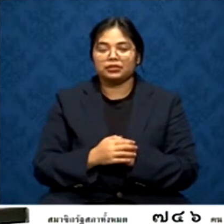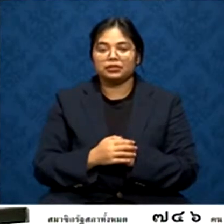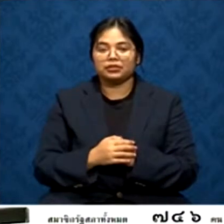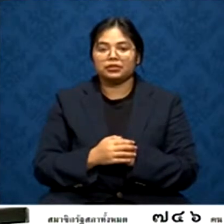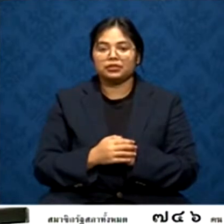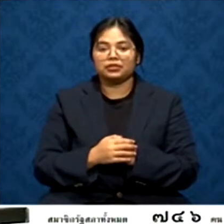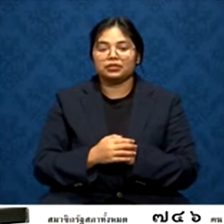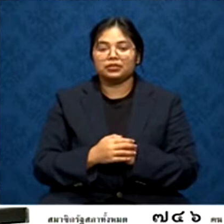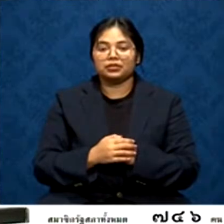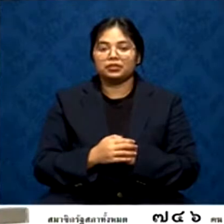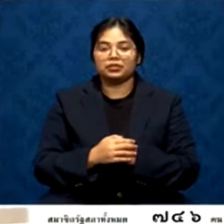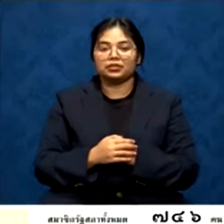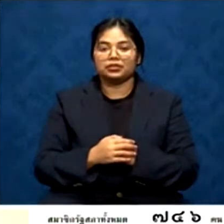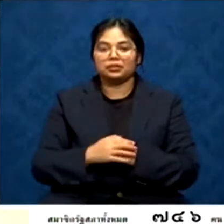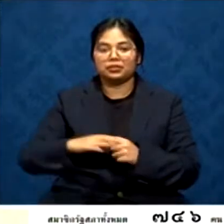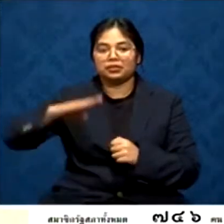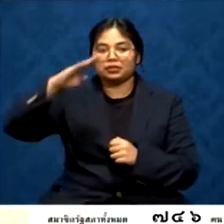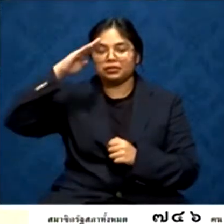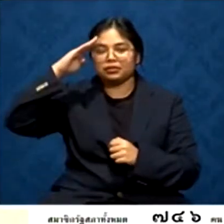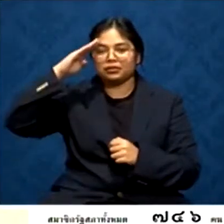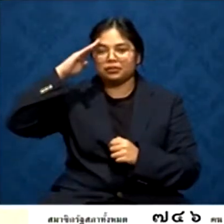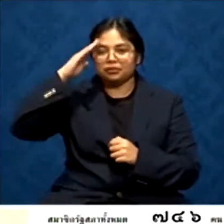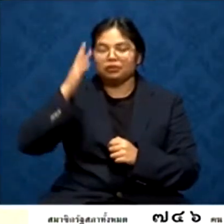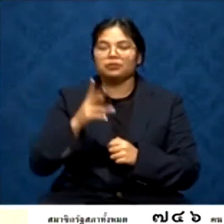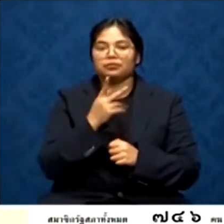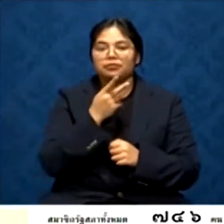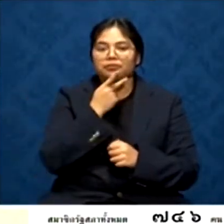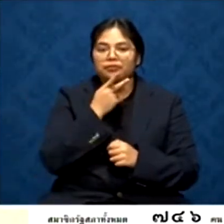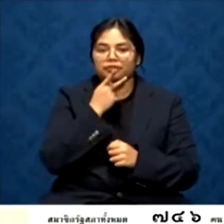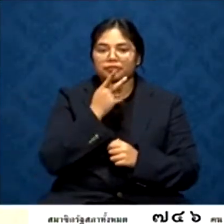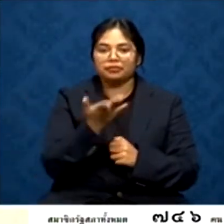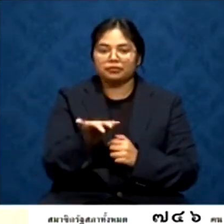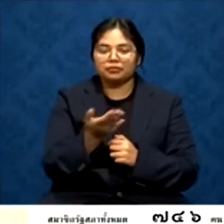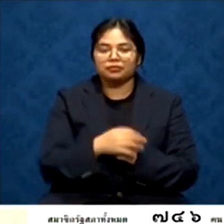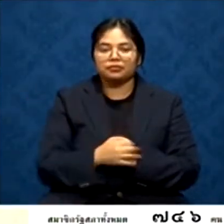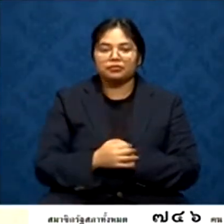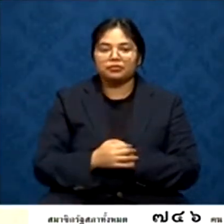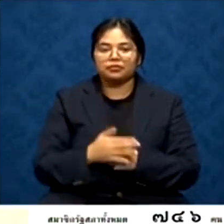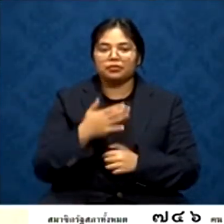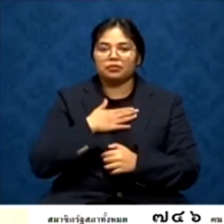ชี้แจงครับเชิญครับ ครับท่านประธานที่เคารพกระผมสุทิน